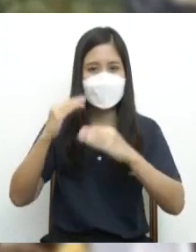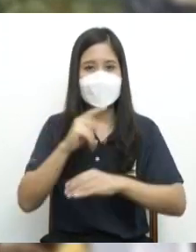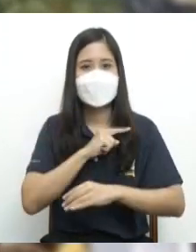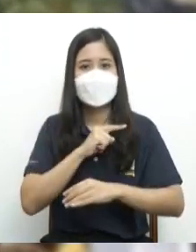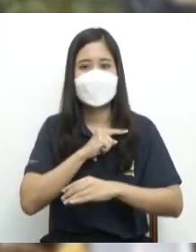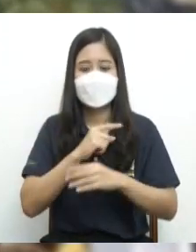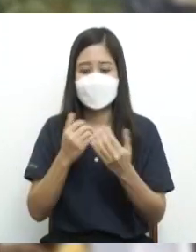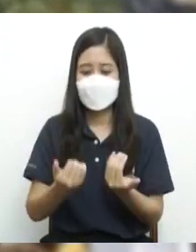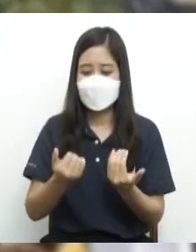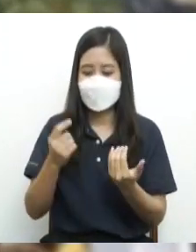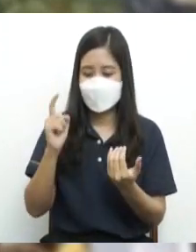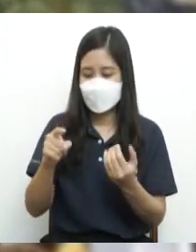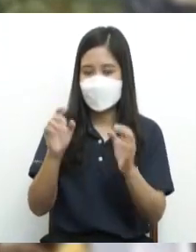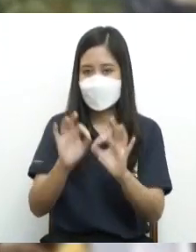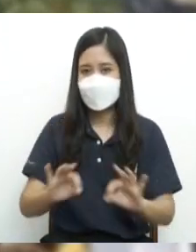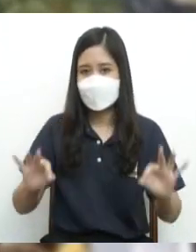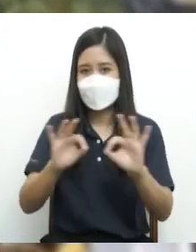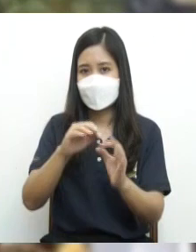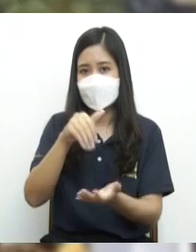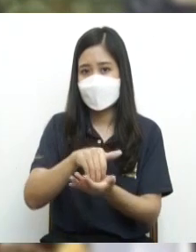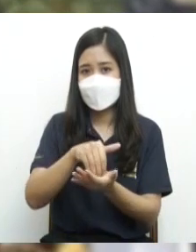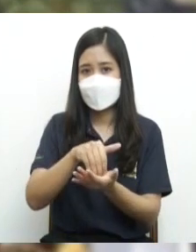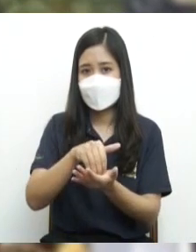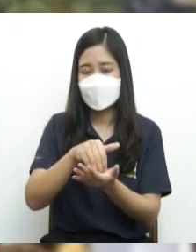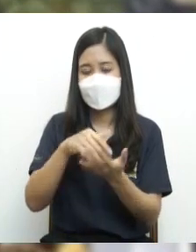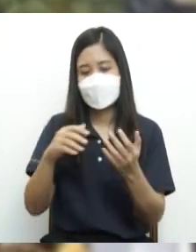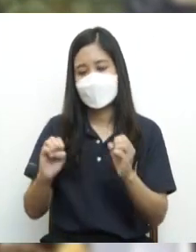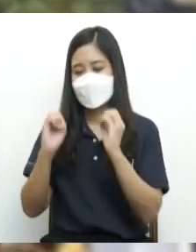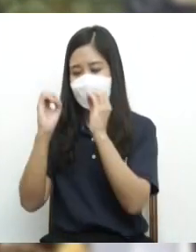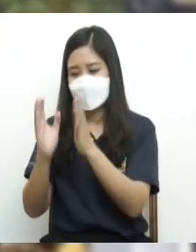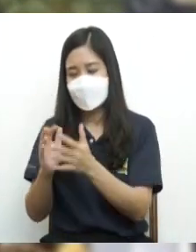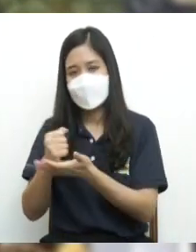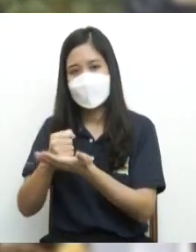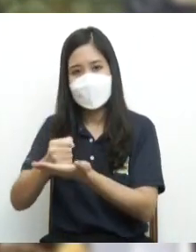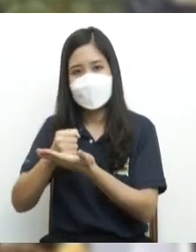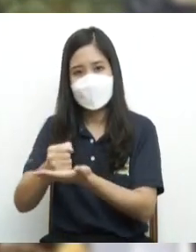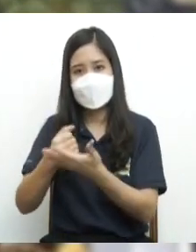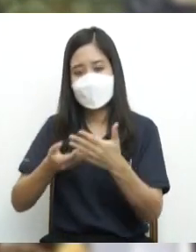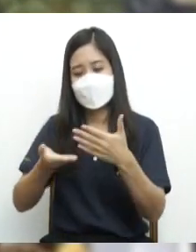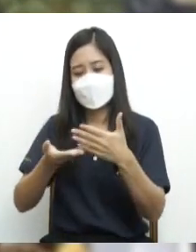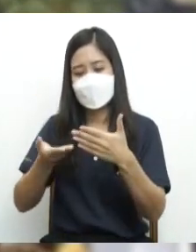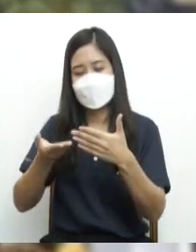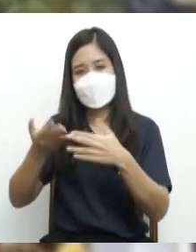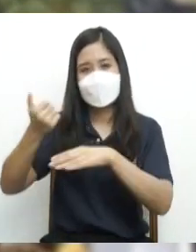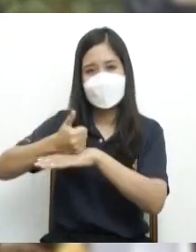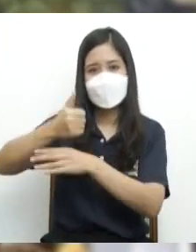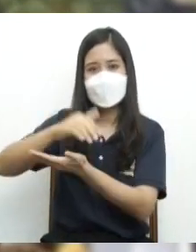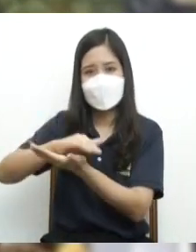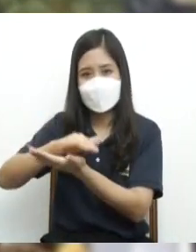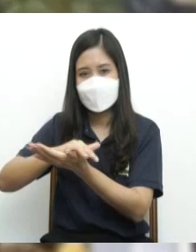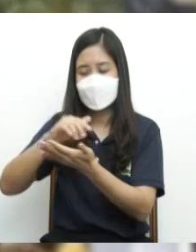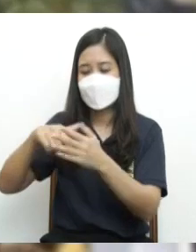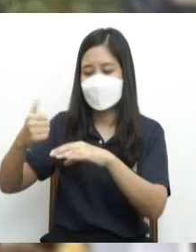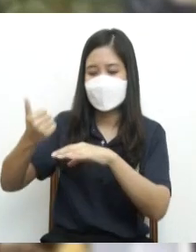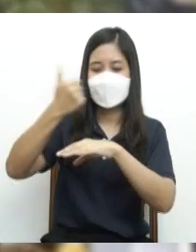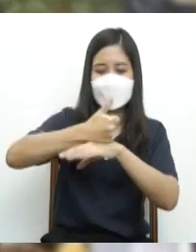ทำงานแม้จะวันนี้เริ่มเป็นครูผู้ช่วยมาเป็นอะไรก็แล้วแต่หรือจะมาเป็น ู้อำนวยการโรงเรียนหรือจะมาเป็นผอ.เขตเป็นรอง